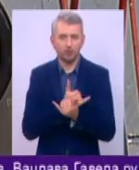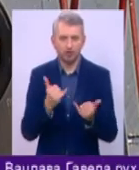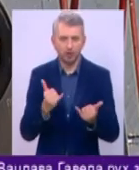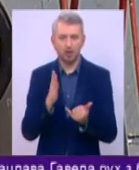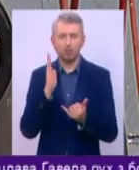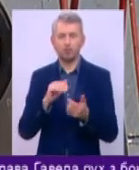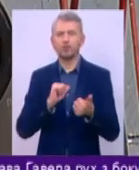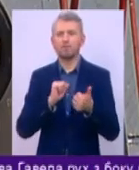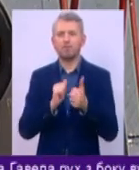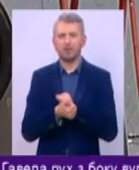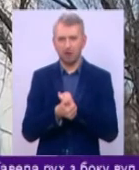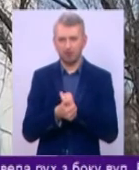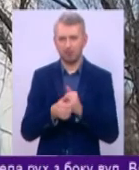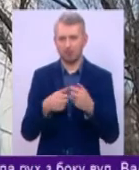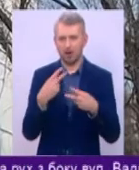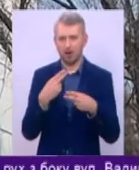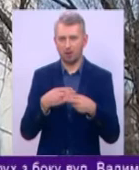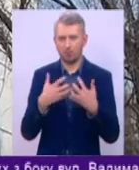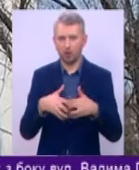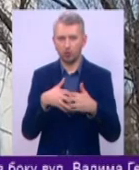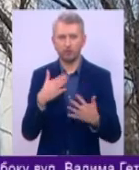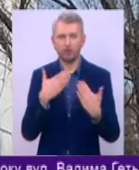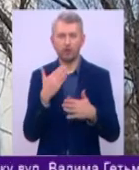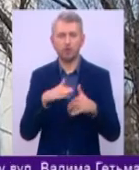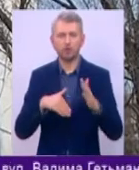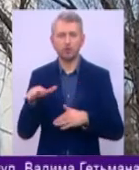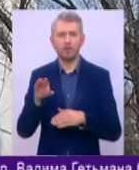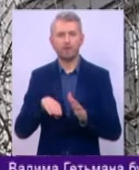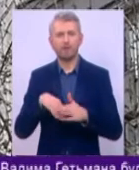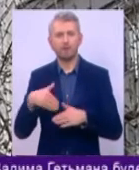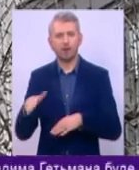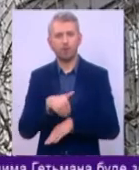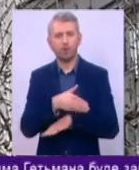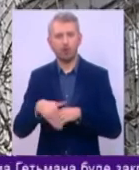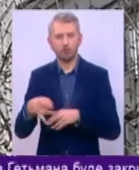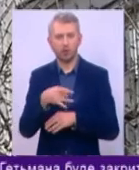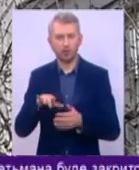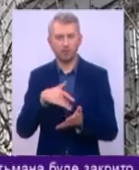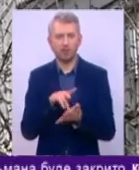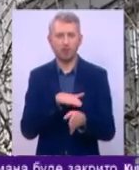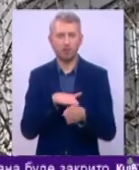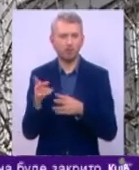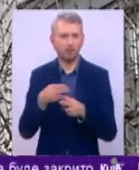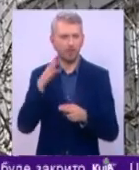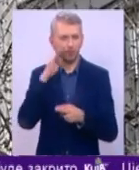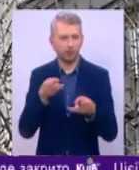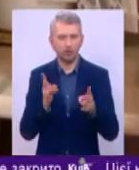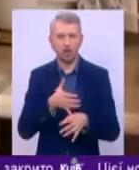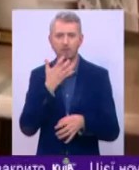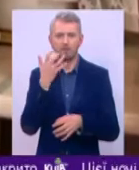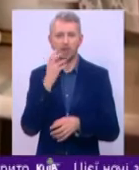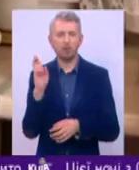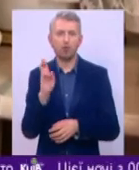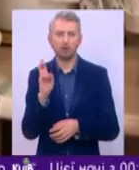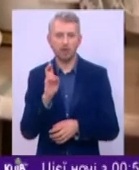мінятимуть аварійно-запірну арматуру. Стосуватиметься воно практично всіх правобережних районів міста. Зокрема, повністю без води залишиться Південна